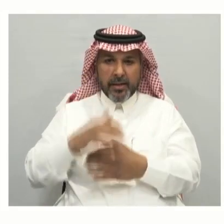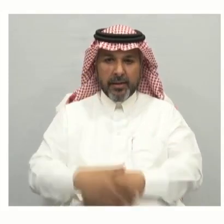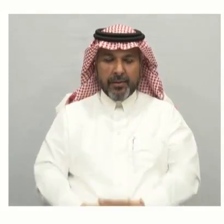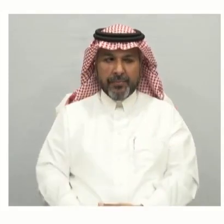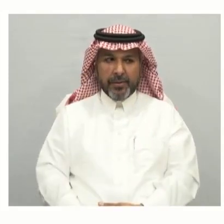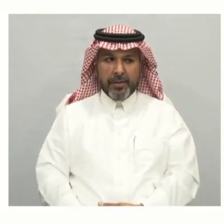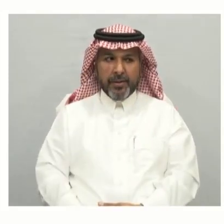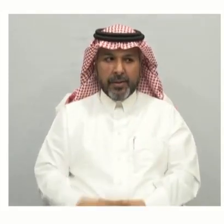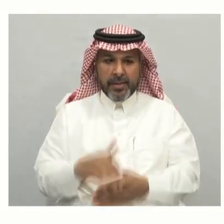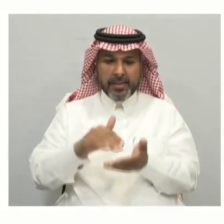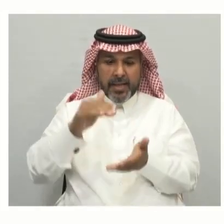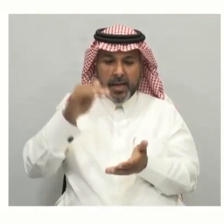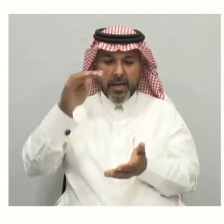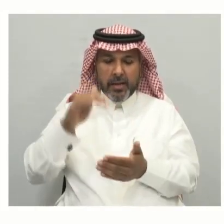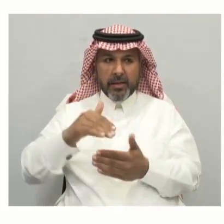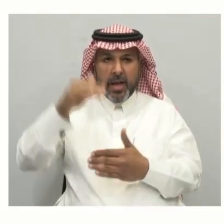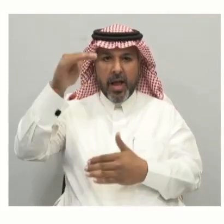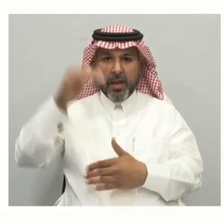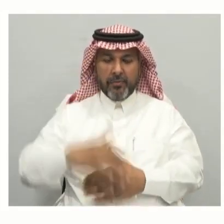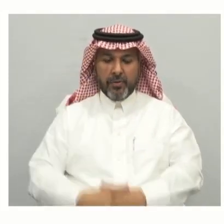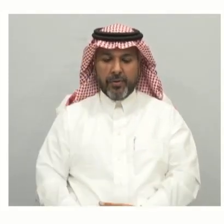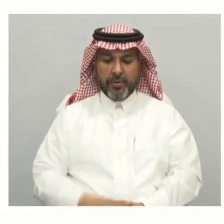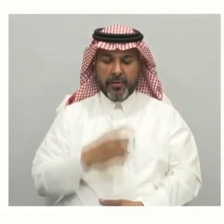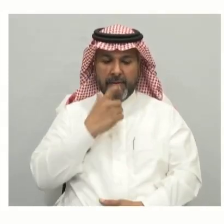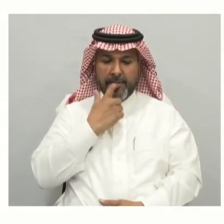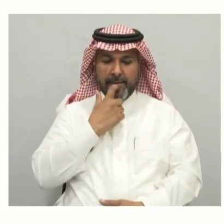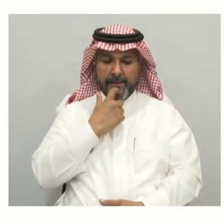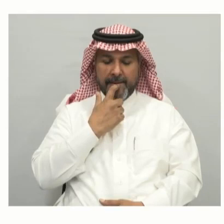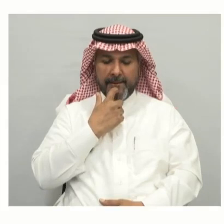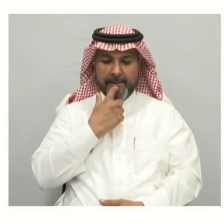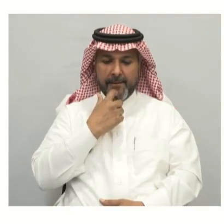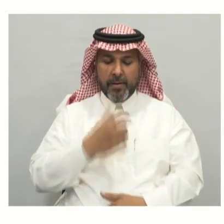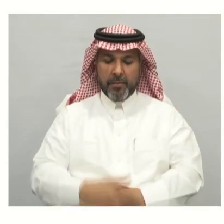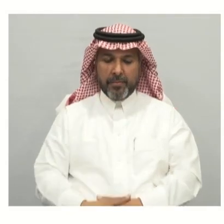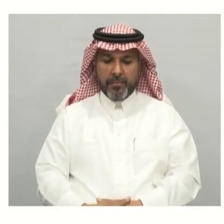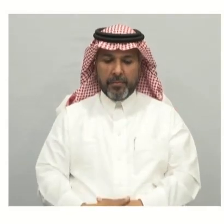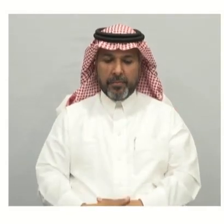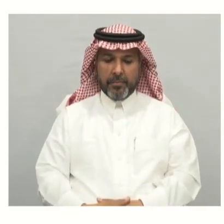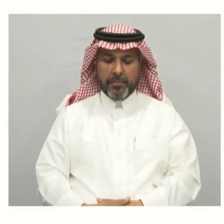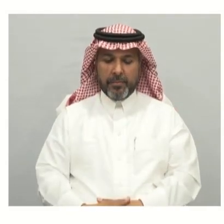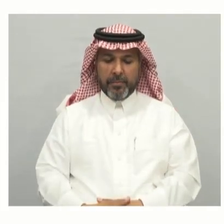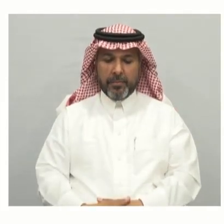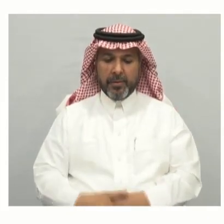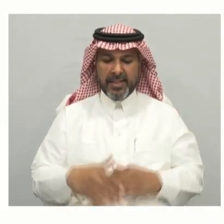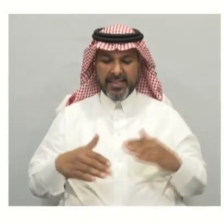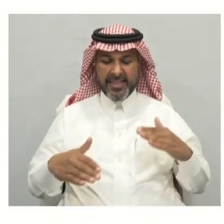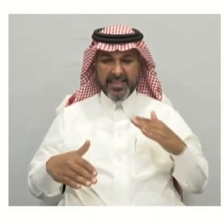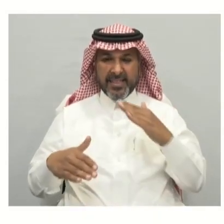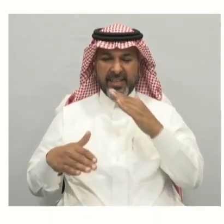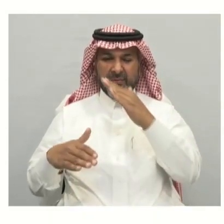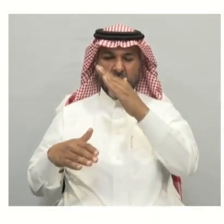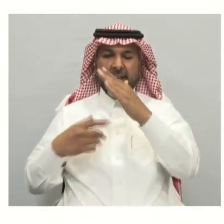نلاحظ انه مائل للاعلى اذا العلاقه ماذا تكون تكون طرديه تكون طرديه